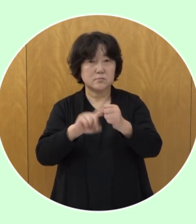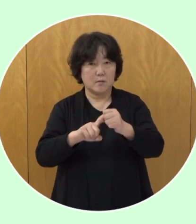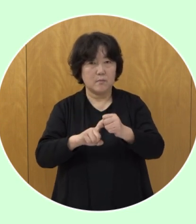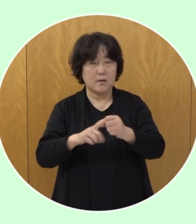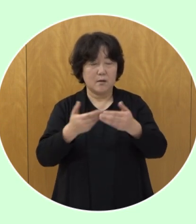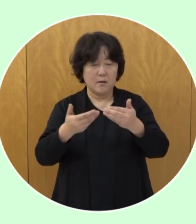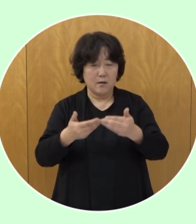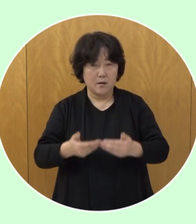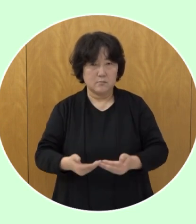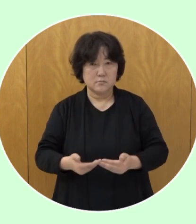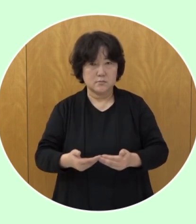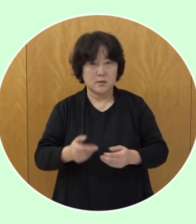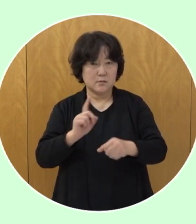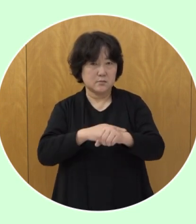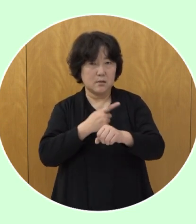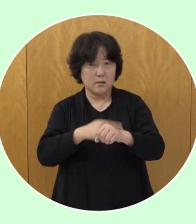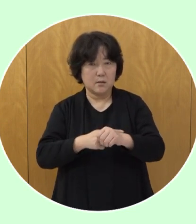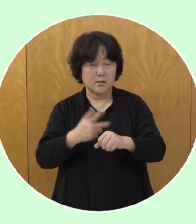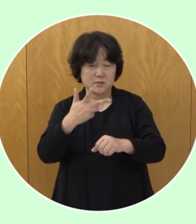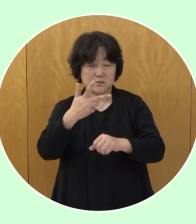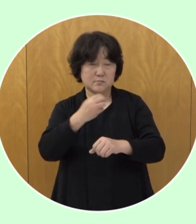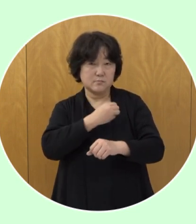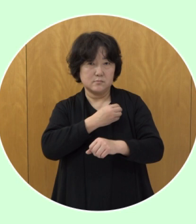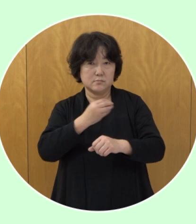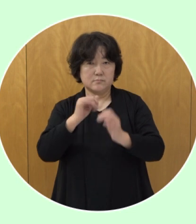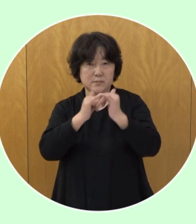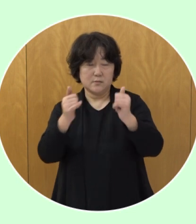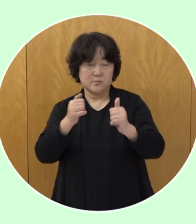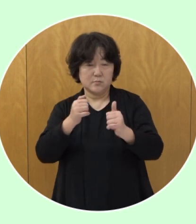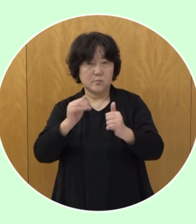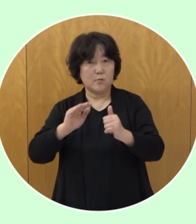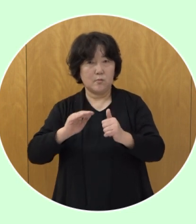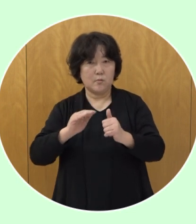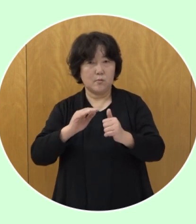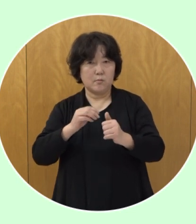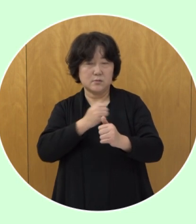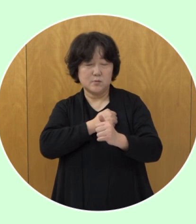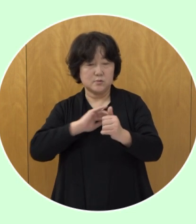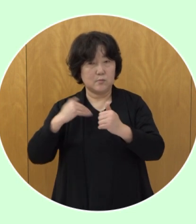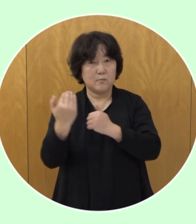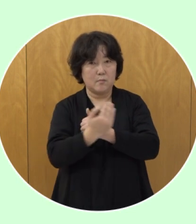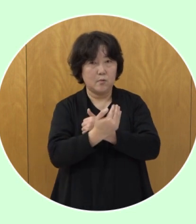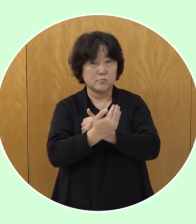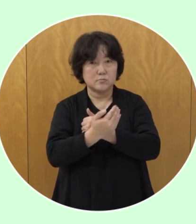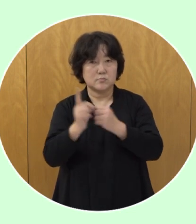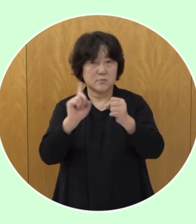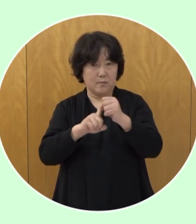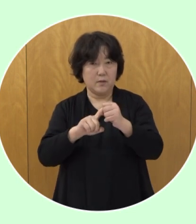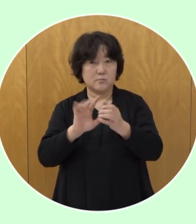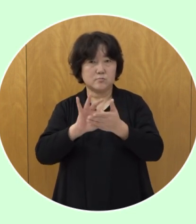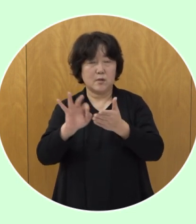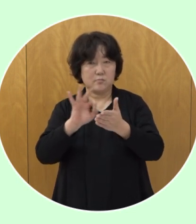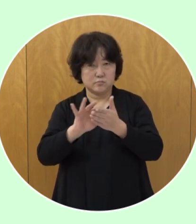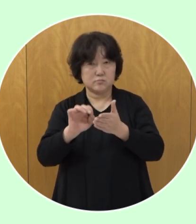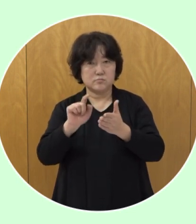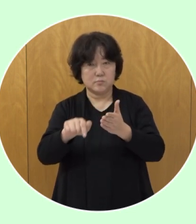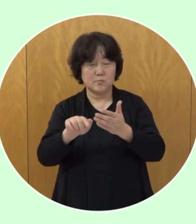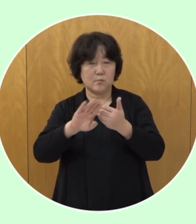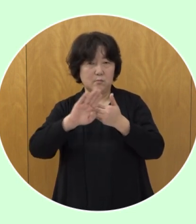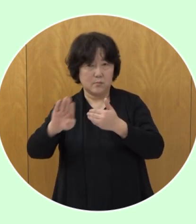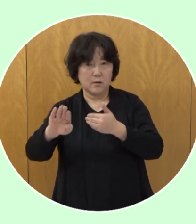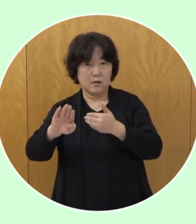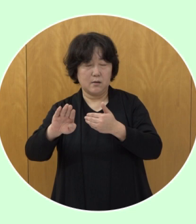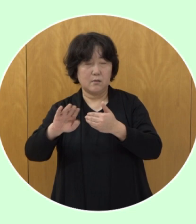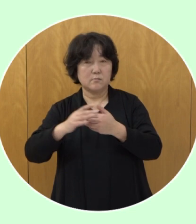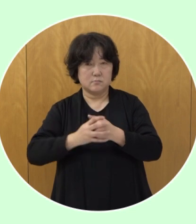により、市民の命を守るための対策を図ってまいります。こうしたもののほか、その他の項目